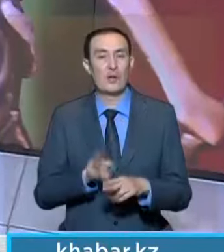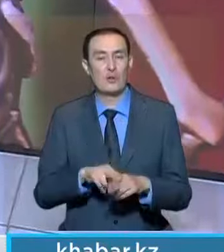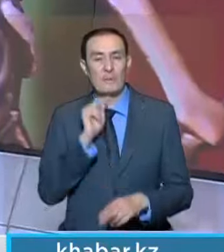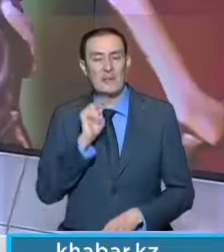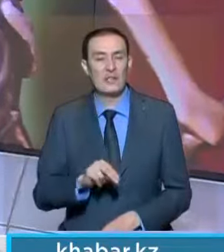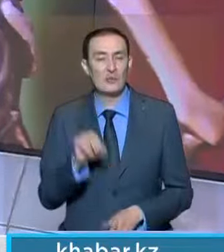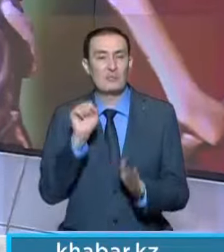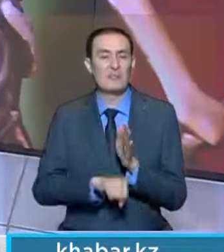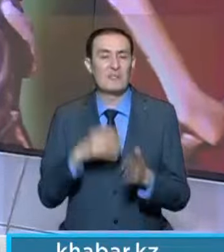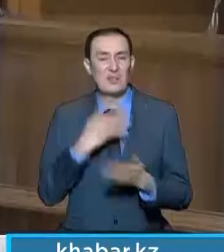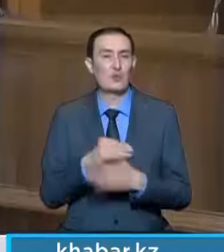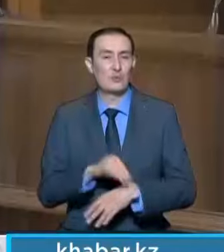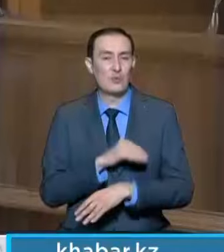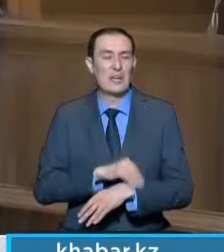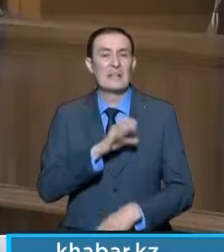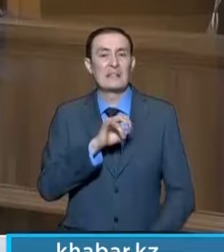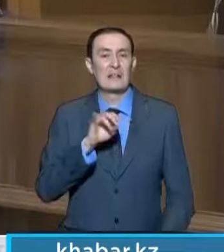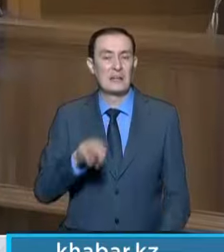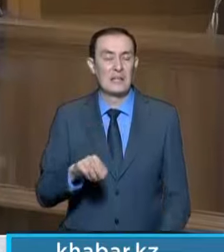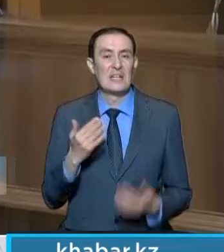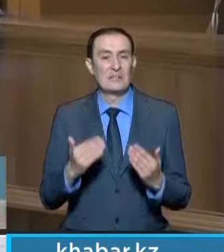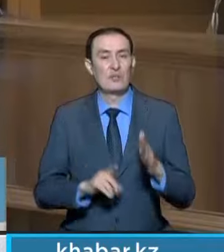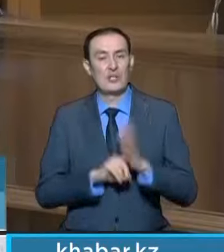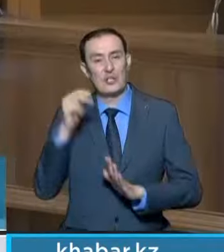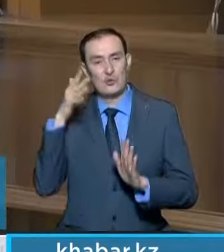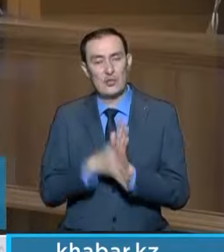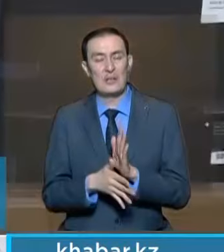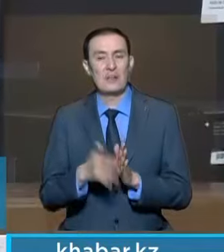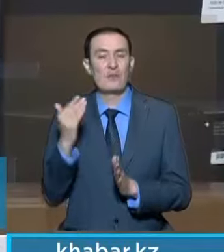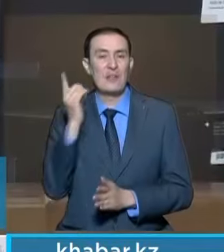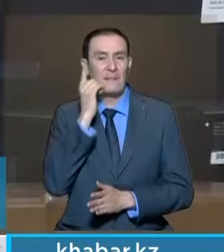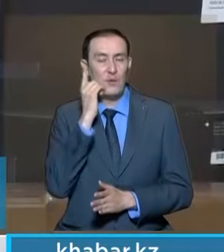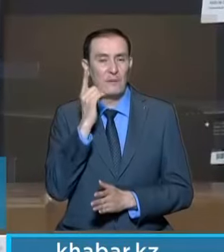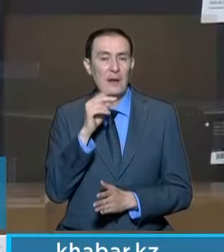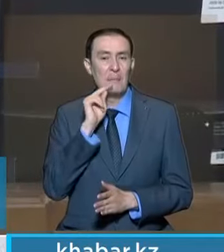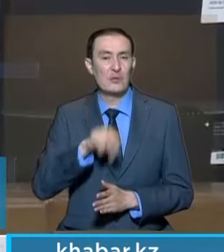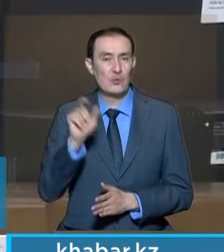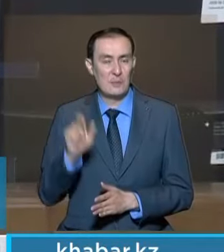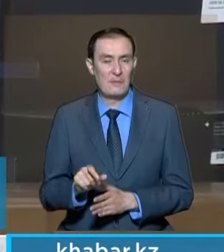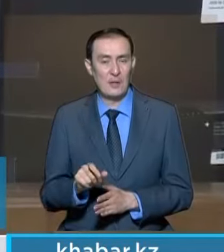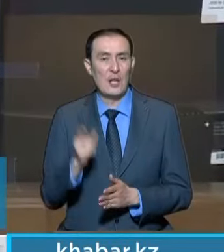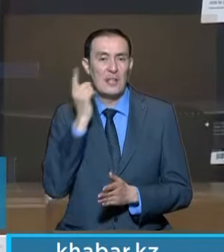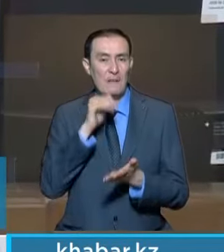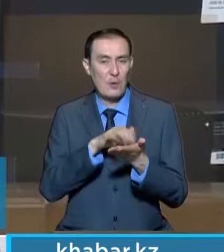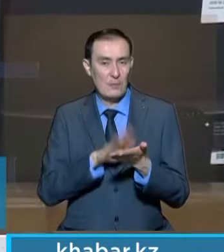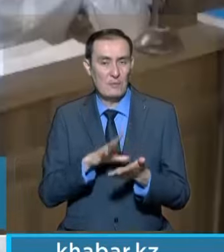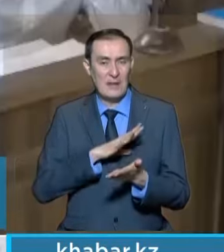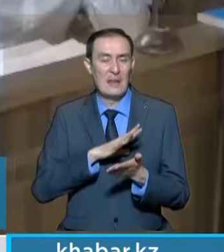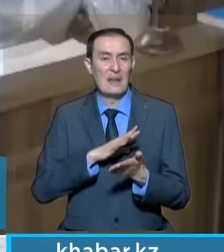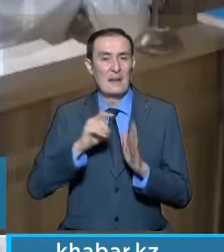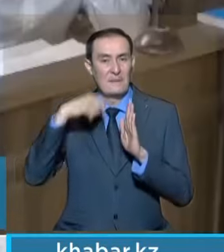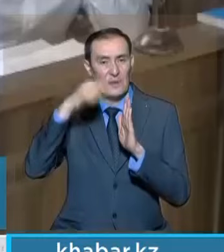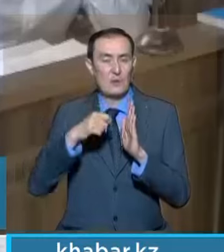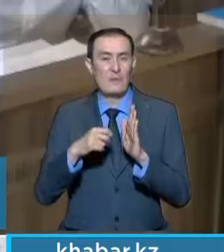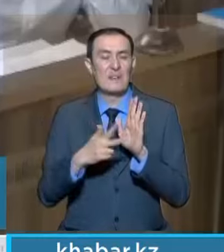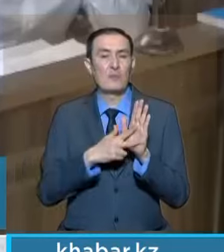жестокостью гражданской супруги Салтанат Нукеновой. Сегодня начали изучать содержимое телефона подсудимого. На устройстве были обнаружены видеофайлы,